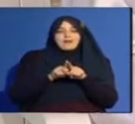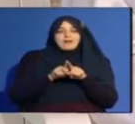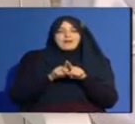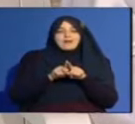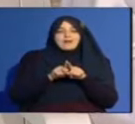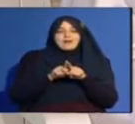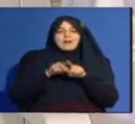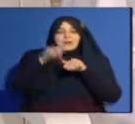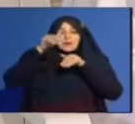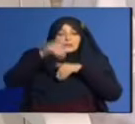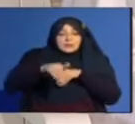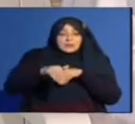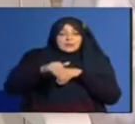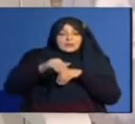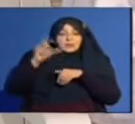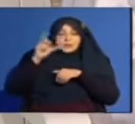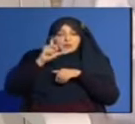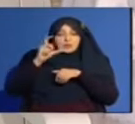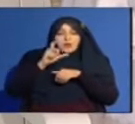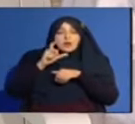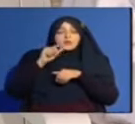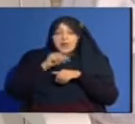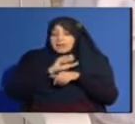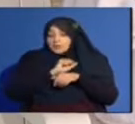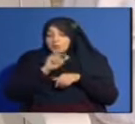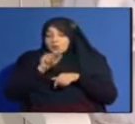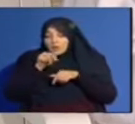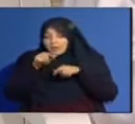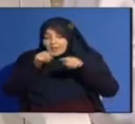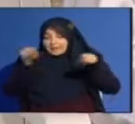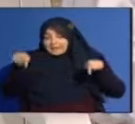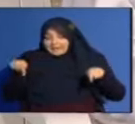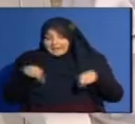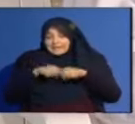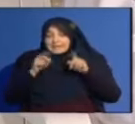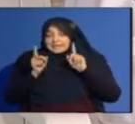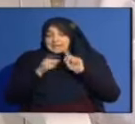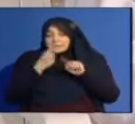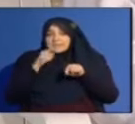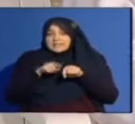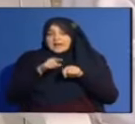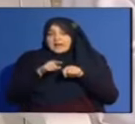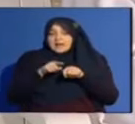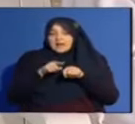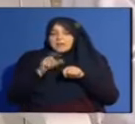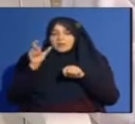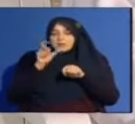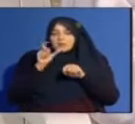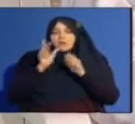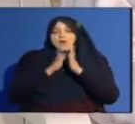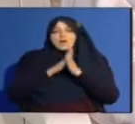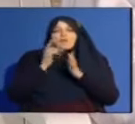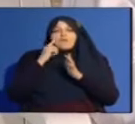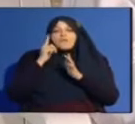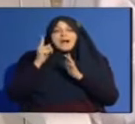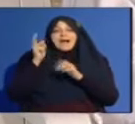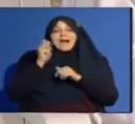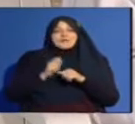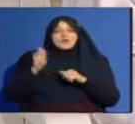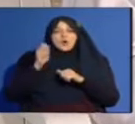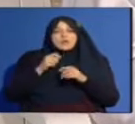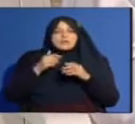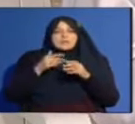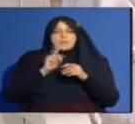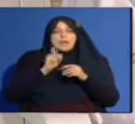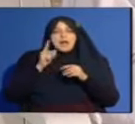إذا تأكدت من هذا كاين تأمين باللي هذيك المقبرة ما كاينش اللي ينبش القبور